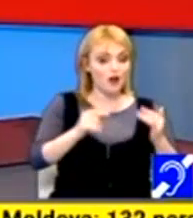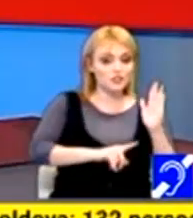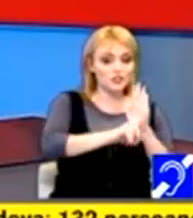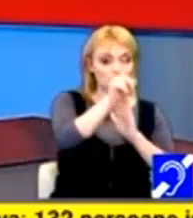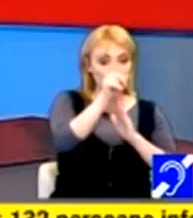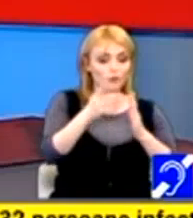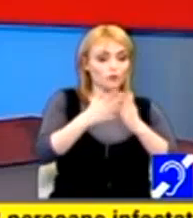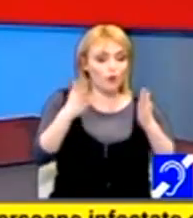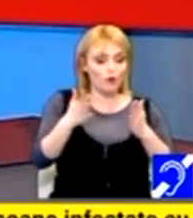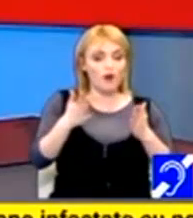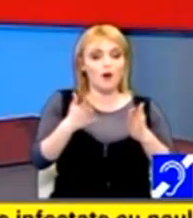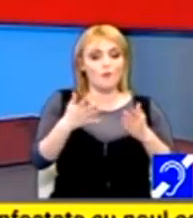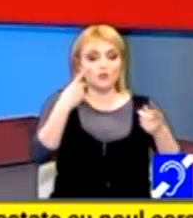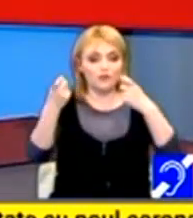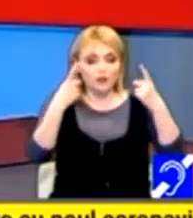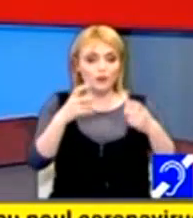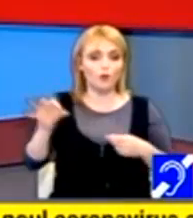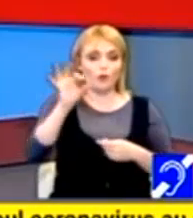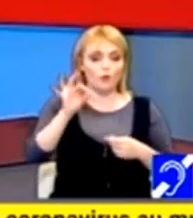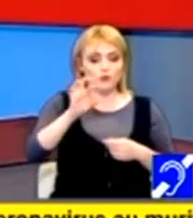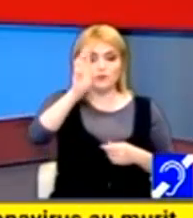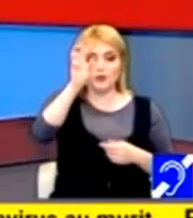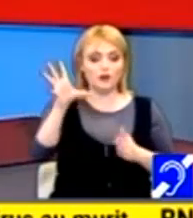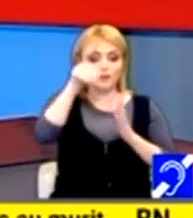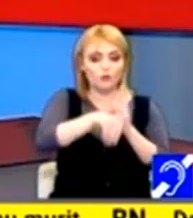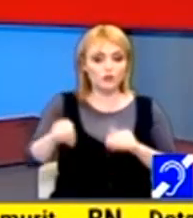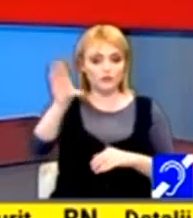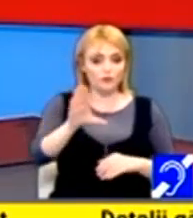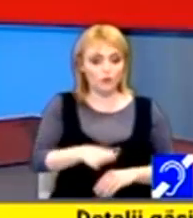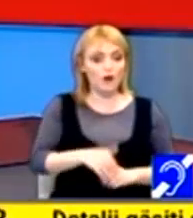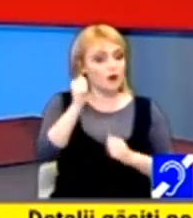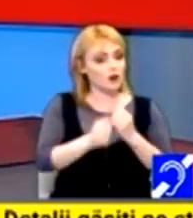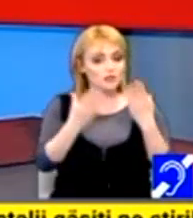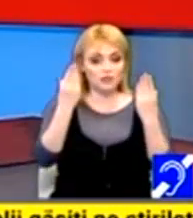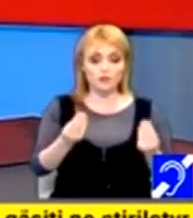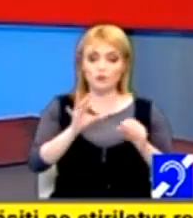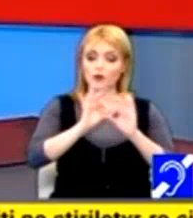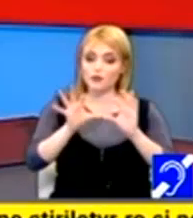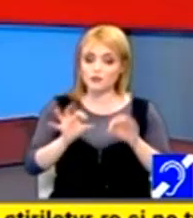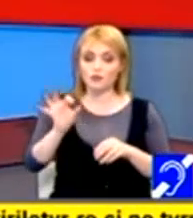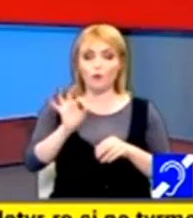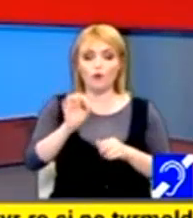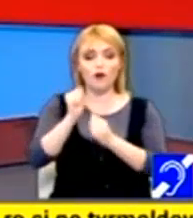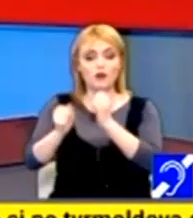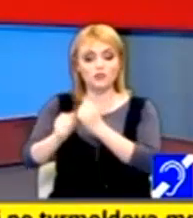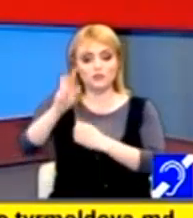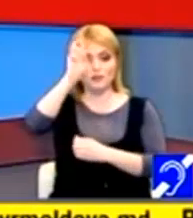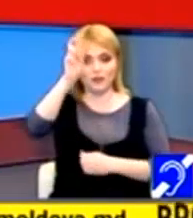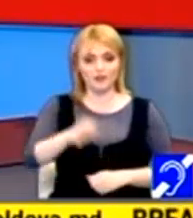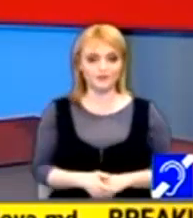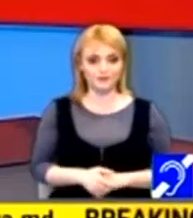unei campanii informative despre țările membre ale Uniunii Europene. Zilnic o să vă prezentăm câte un stat și parcursul său de